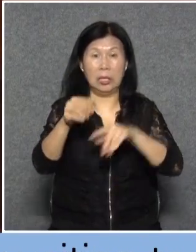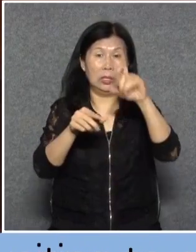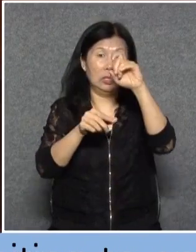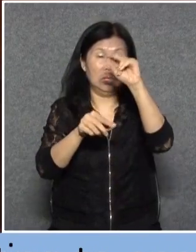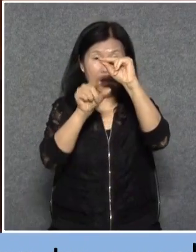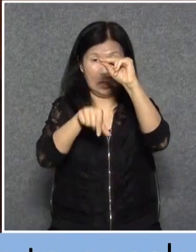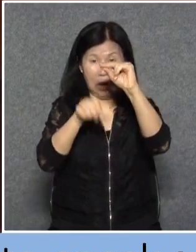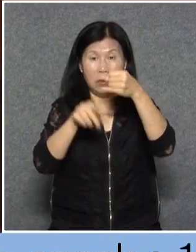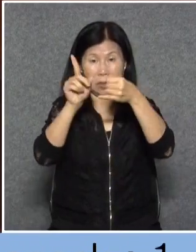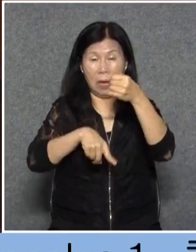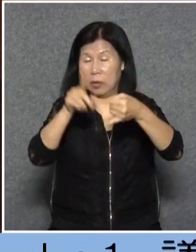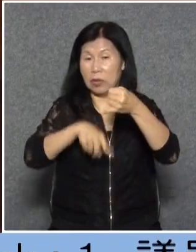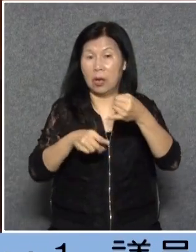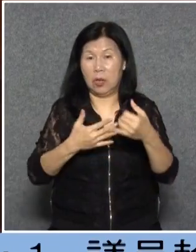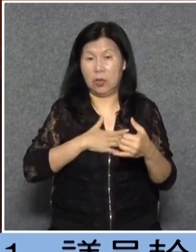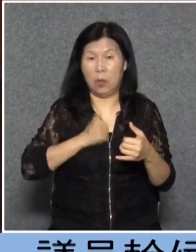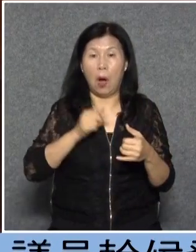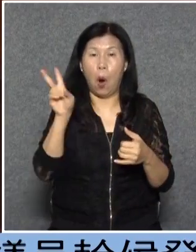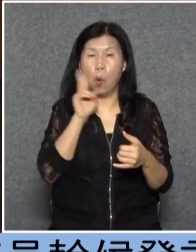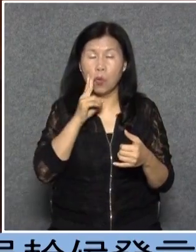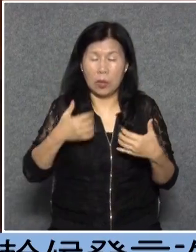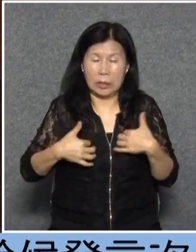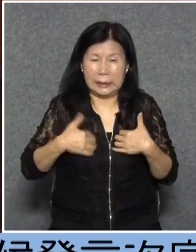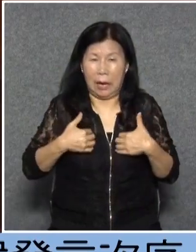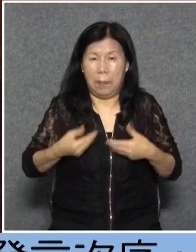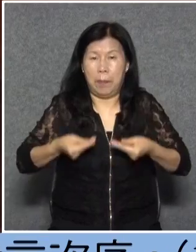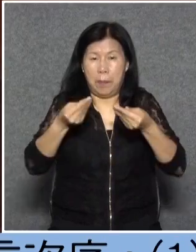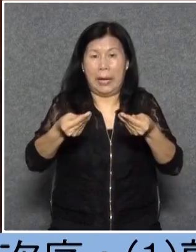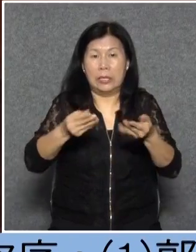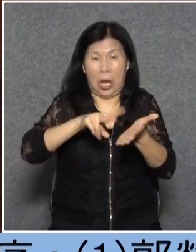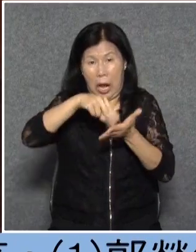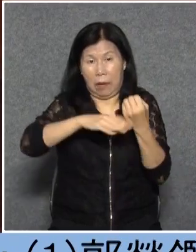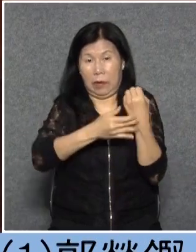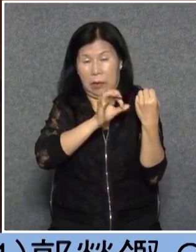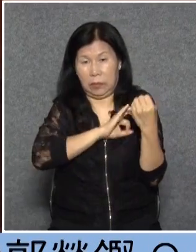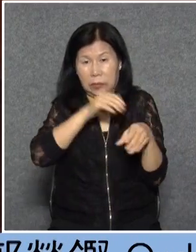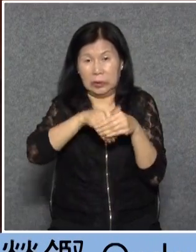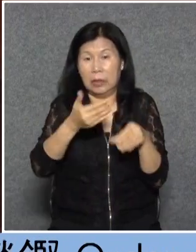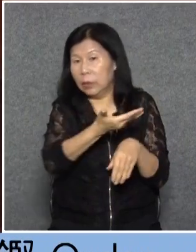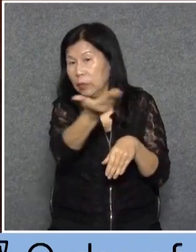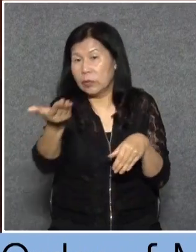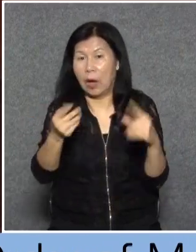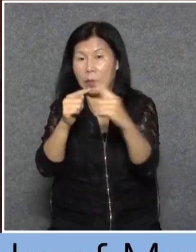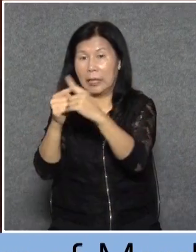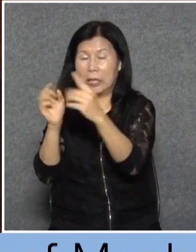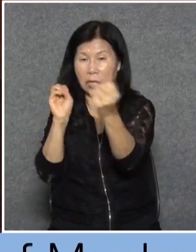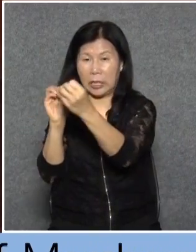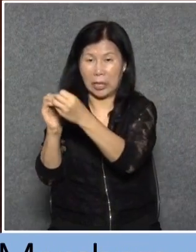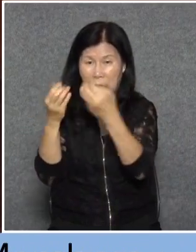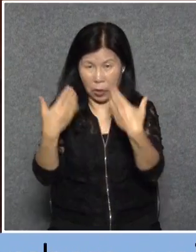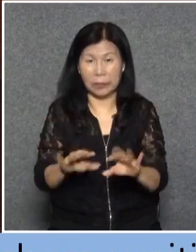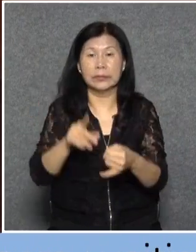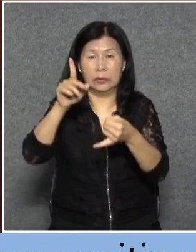末段就將呢個條例咧好倉促咁交上大會，係咪？應該同各方面咧做好啲溝通嘅工作先